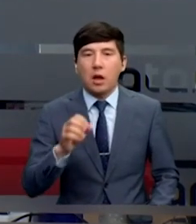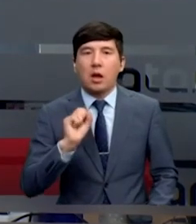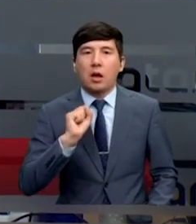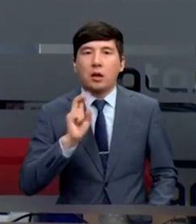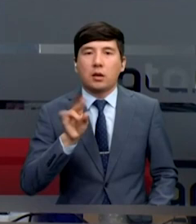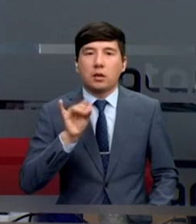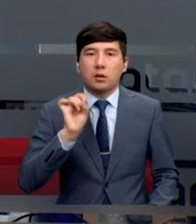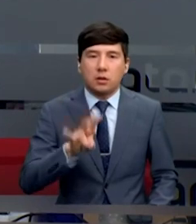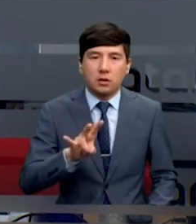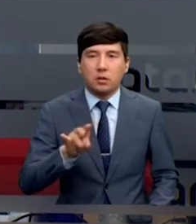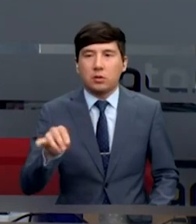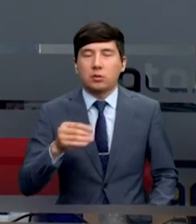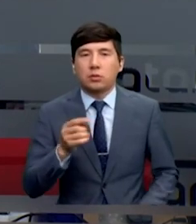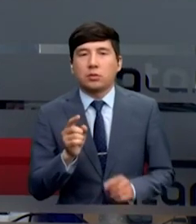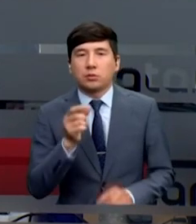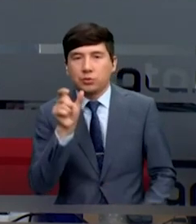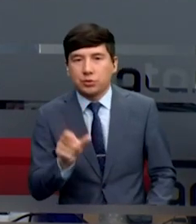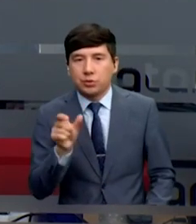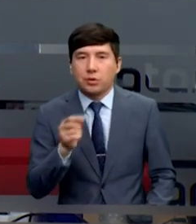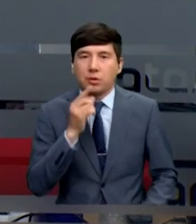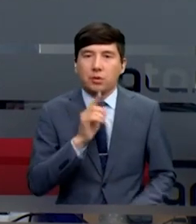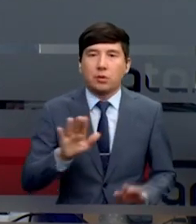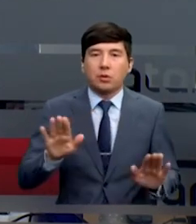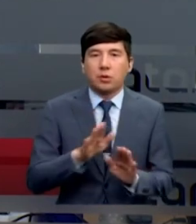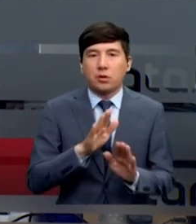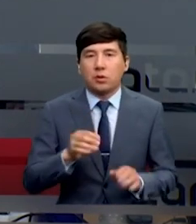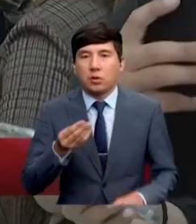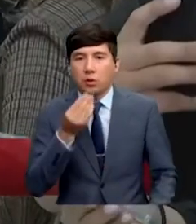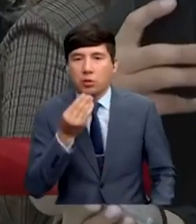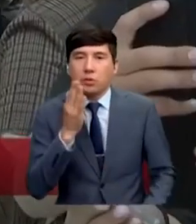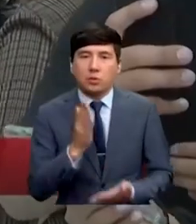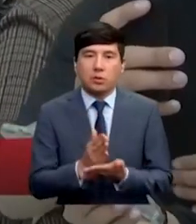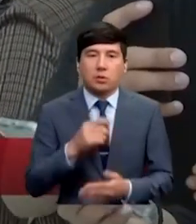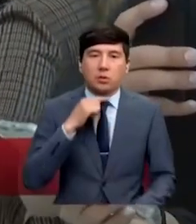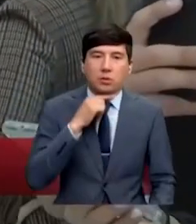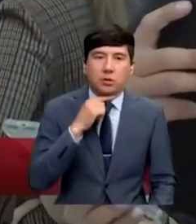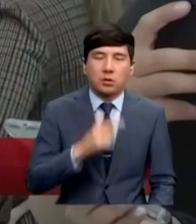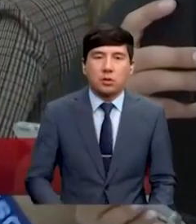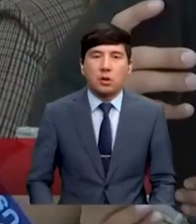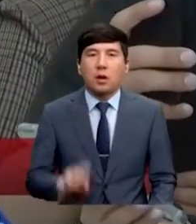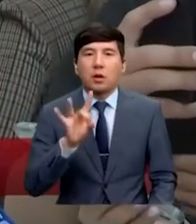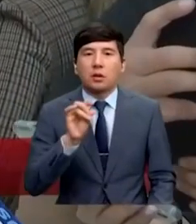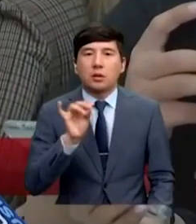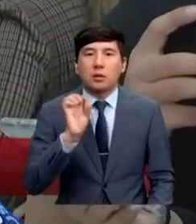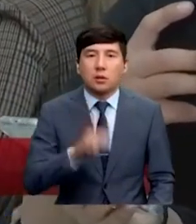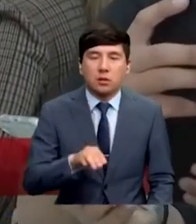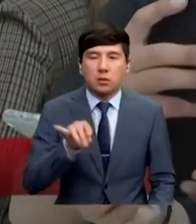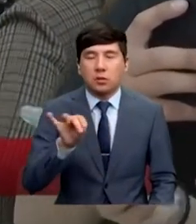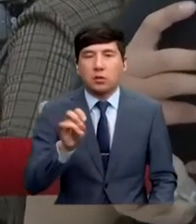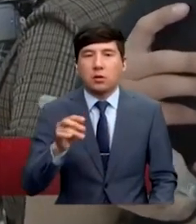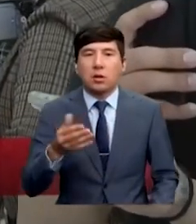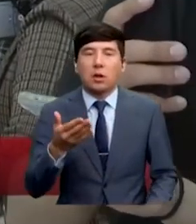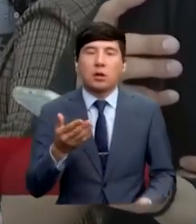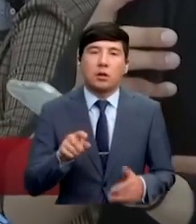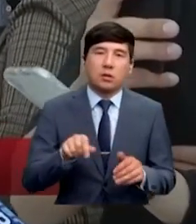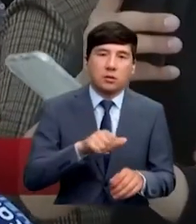көрінеді. Бұл бір табақ ет жеуге мүмкіндік береді дейді. Ринат Зайытовтың каникулда жұмысы қауырт. Әуелі